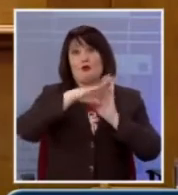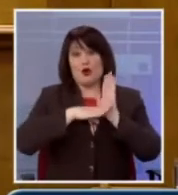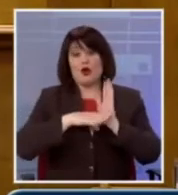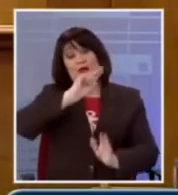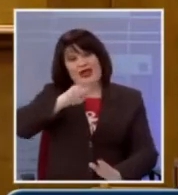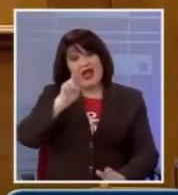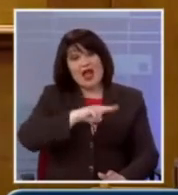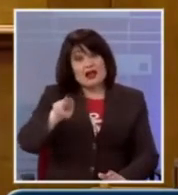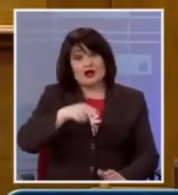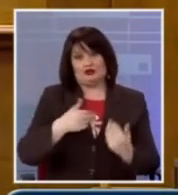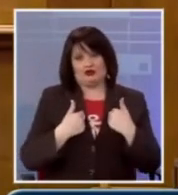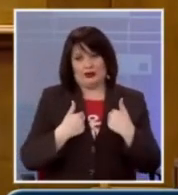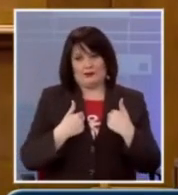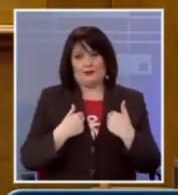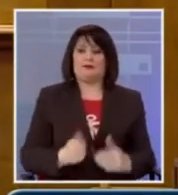ακυρώσει.